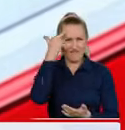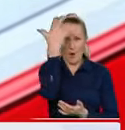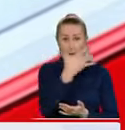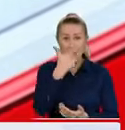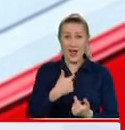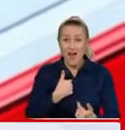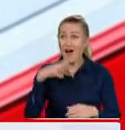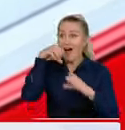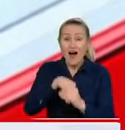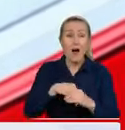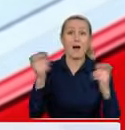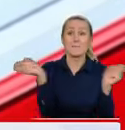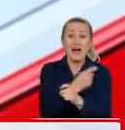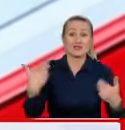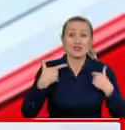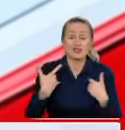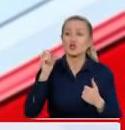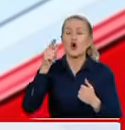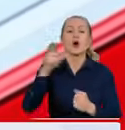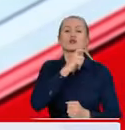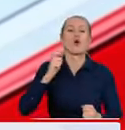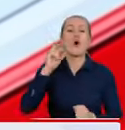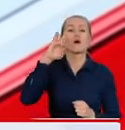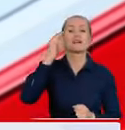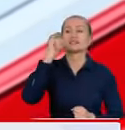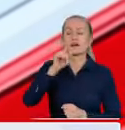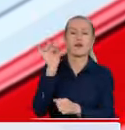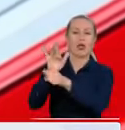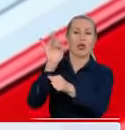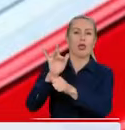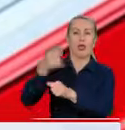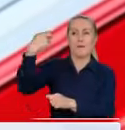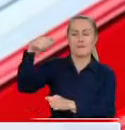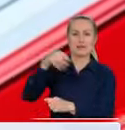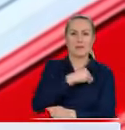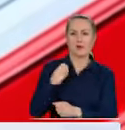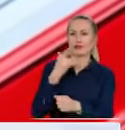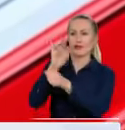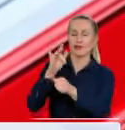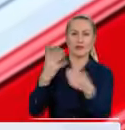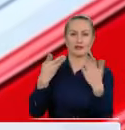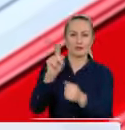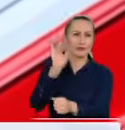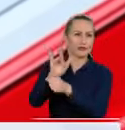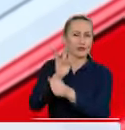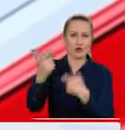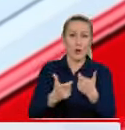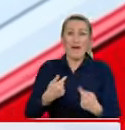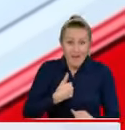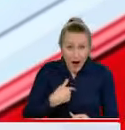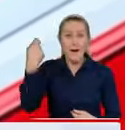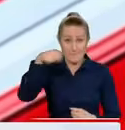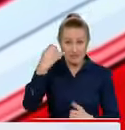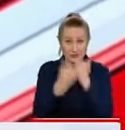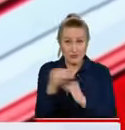którym ojciec Rydzyk przez 9 minut udziela reprymendy urzędującemu prezydentowi Rzeczpospolitej. Trzeba i zrobię to jako prezydent,